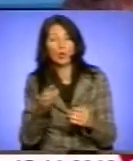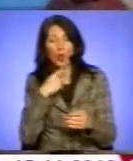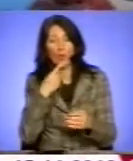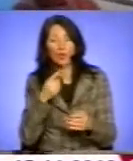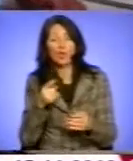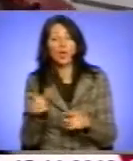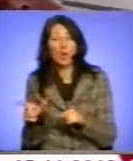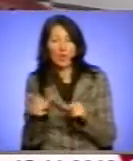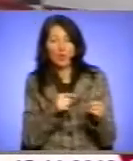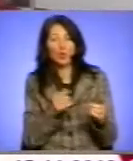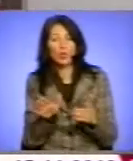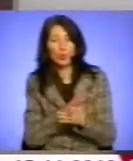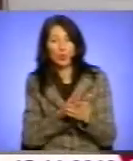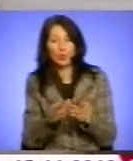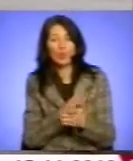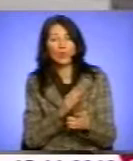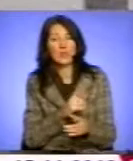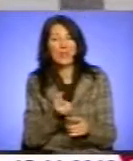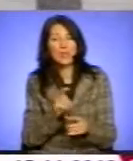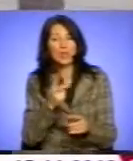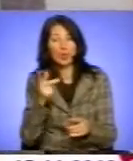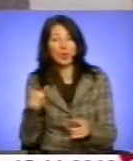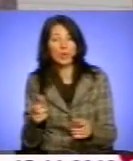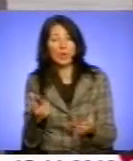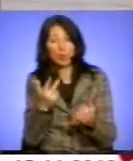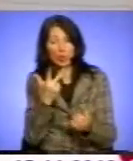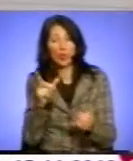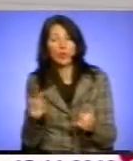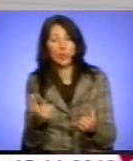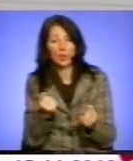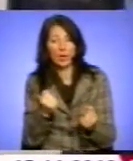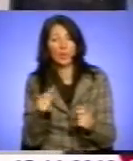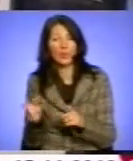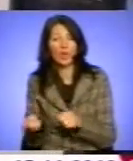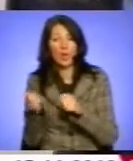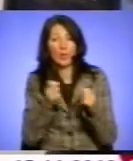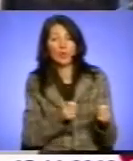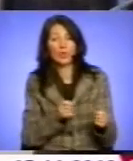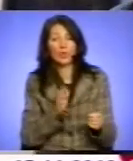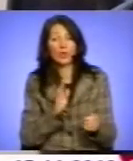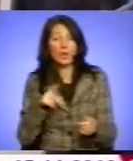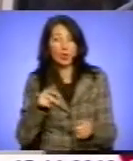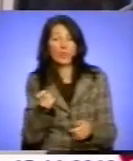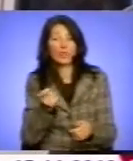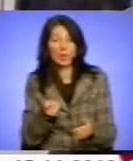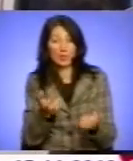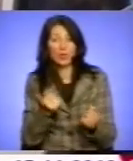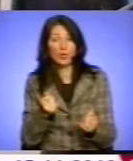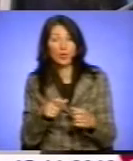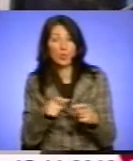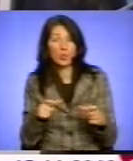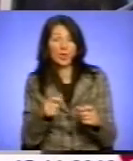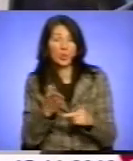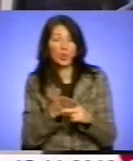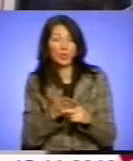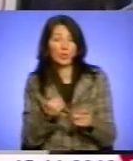їх не більше 3. В межах 3 беремо пільговиків, а перевозимо, в касу беруть білети, пільгові нульові, і перевозимо